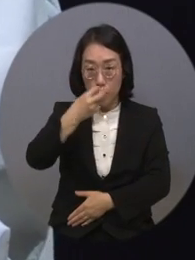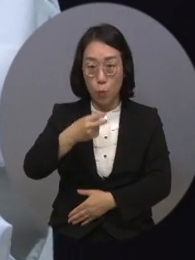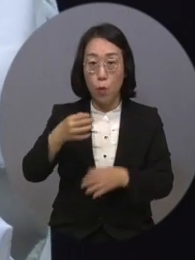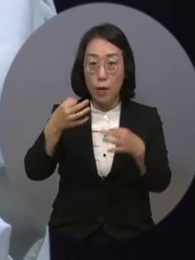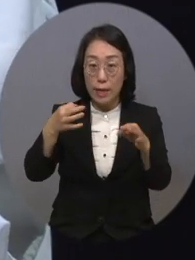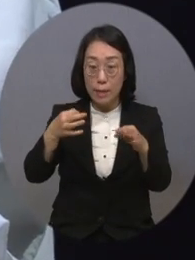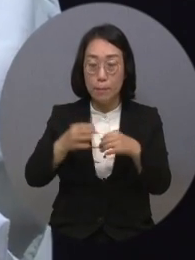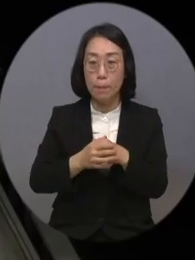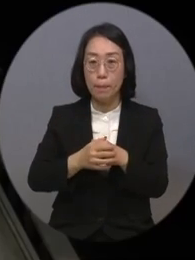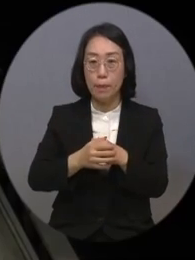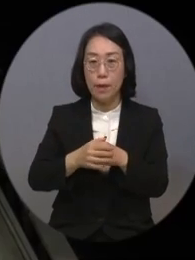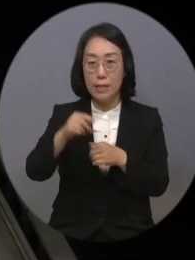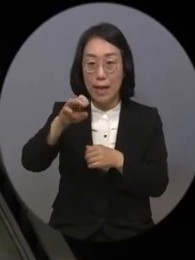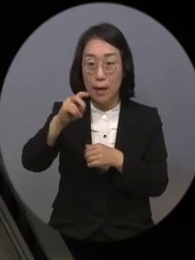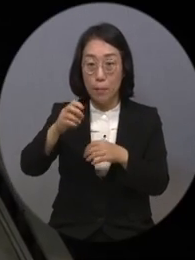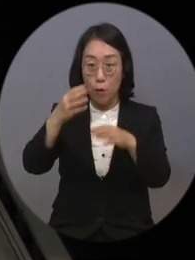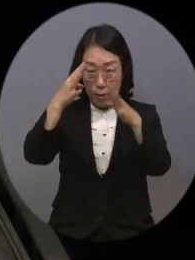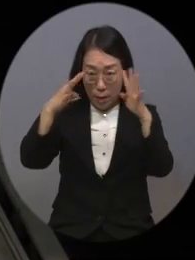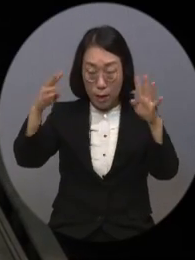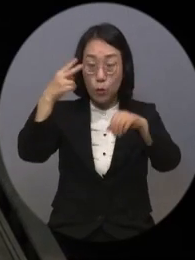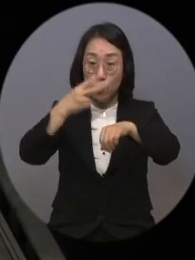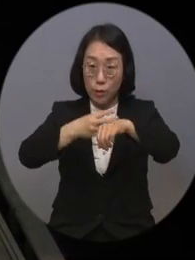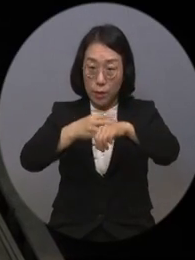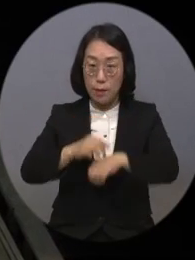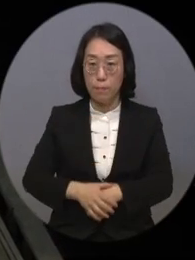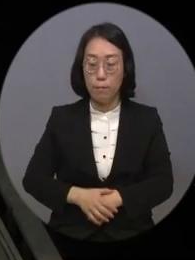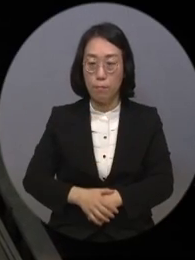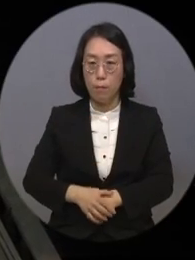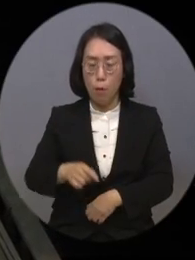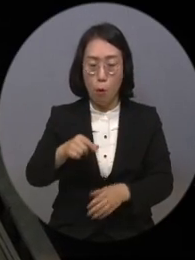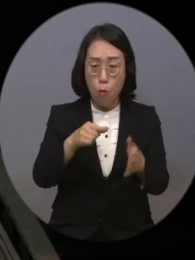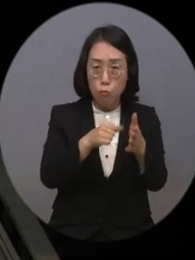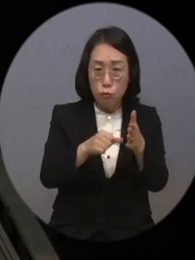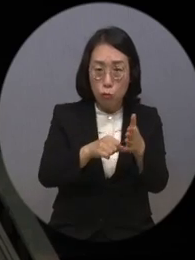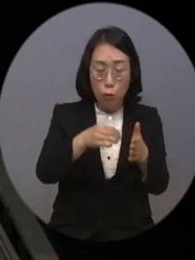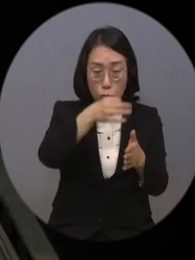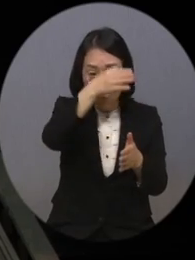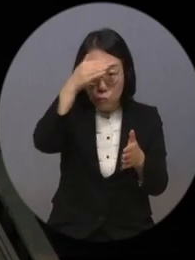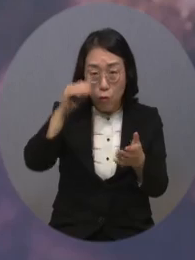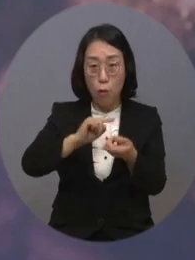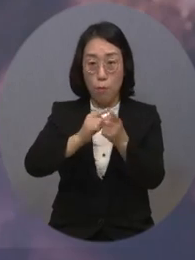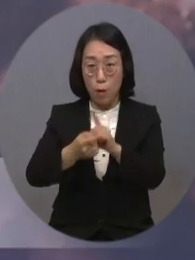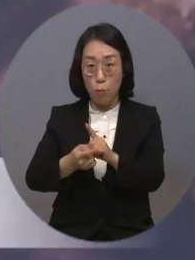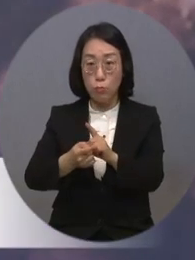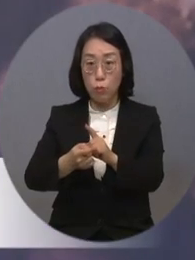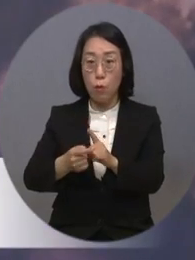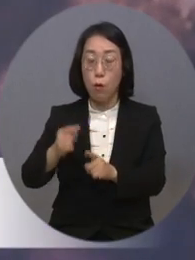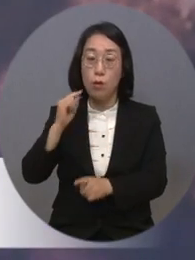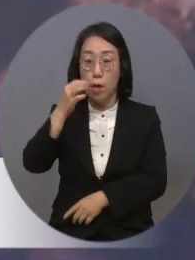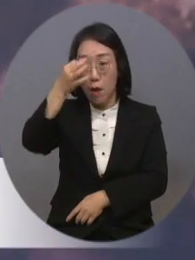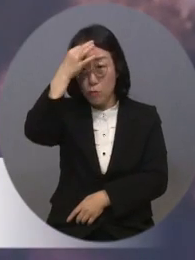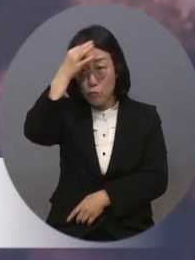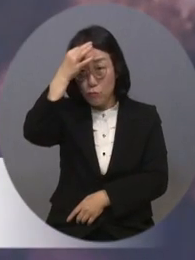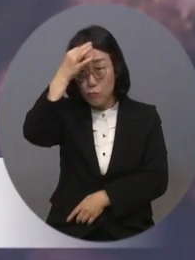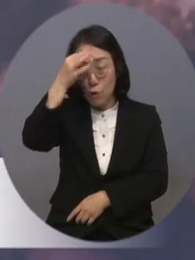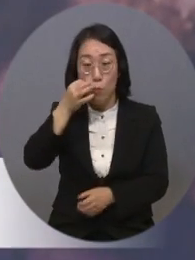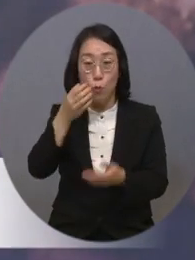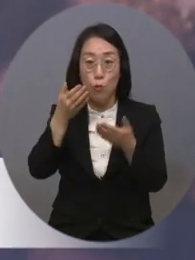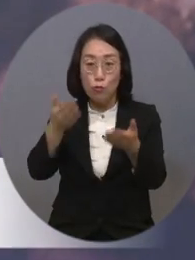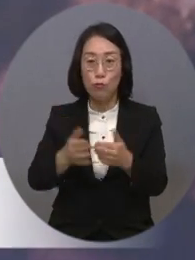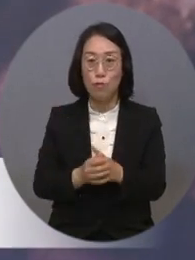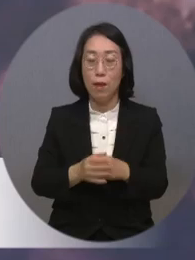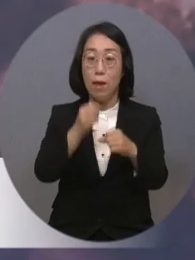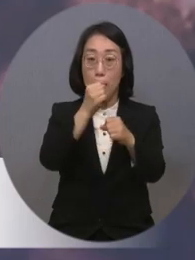맡아 공예가 공연으로 전환되는 파격적인 연출을 했습니다. 공예를 만드는 과정 자체가